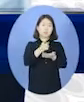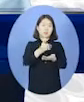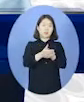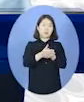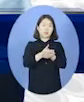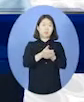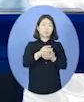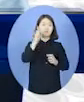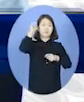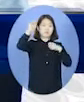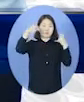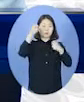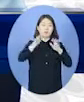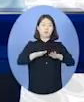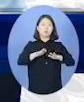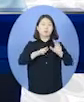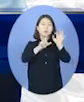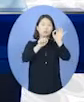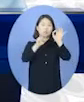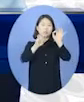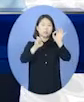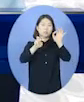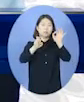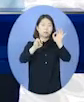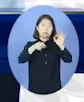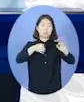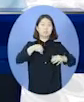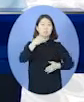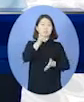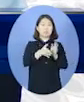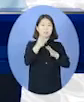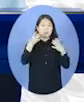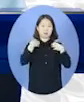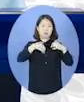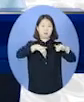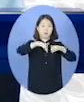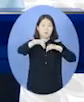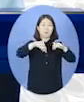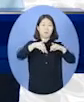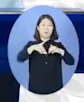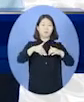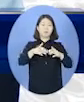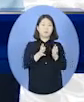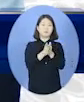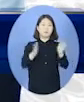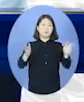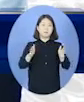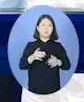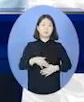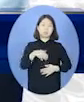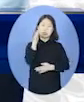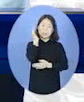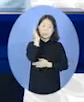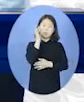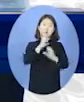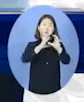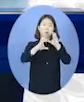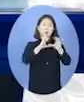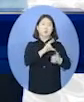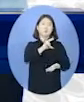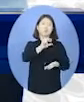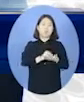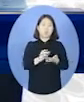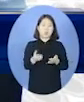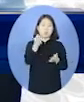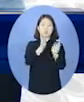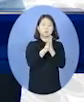2016 천안 북페스티벌이 오는 22일 시청사 버들마당에서 오전 10시부터 열립니다. 이야기로